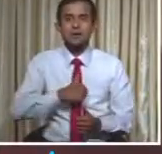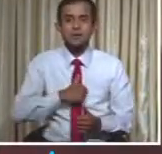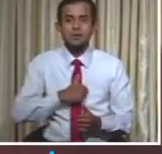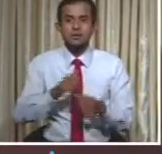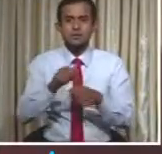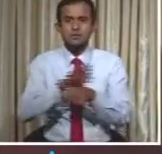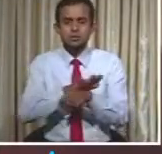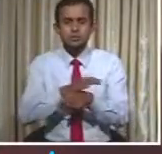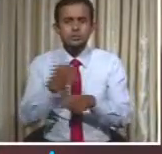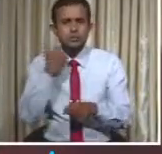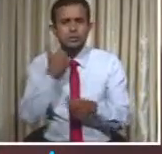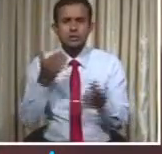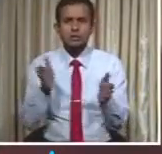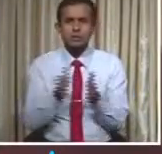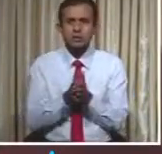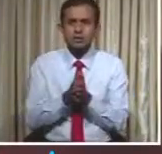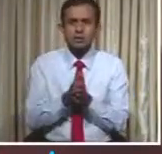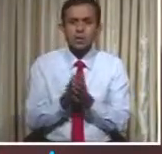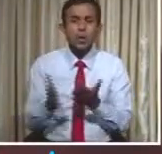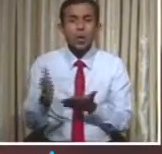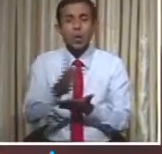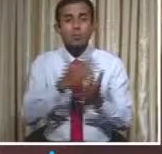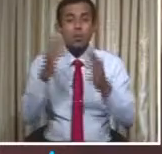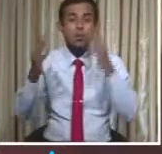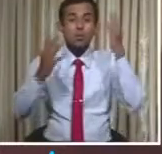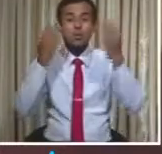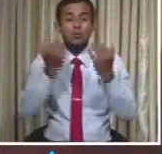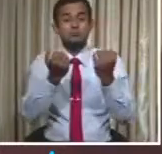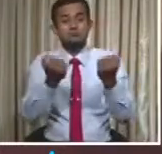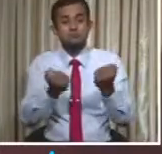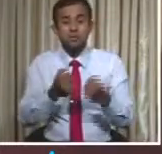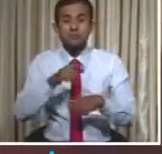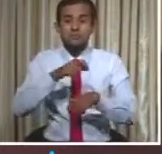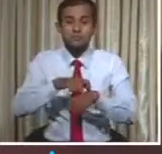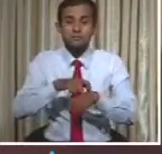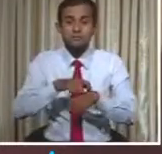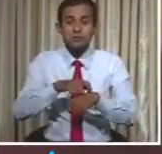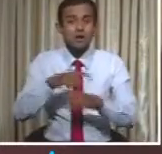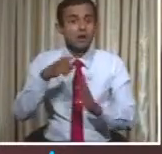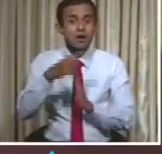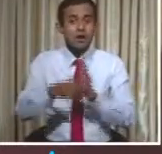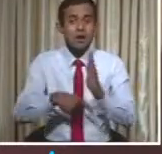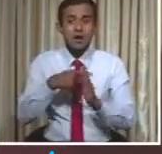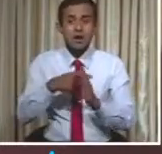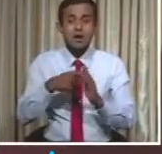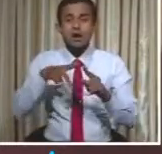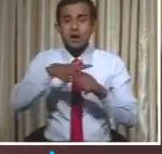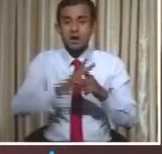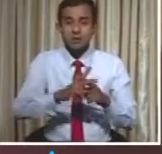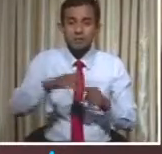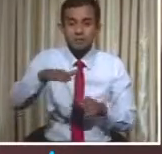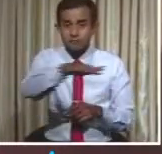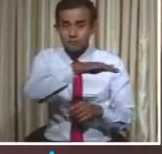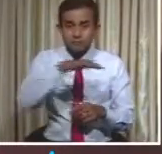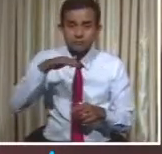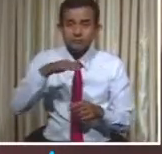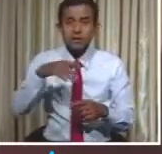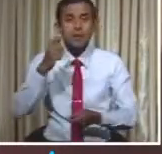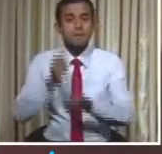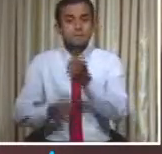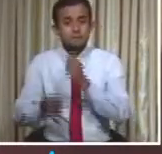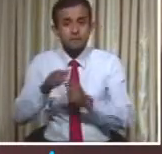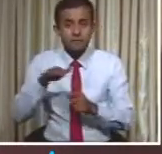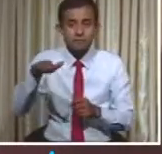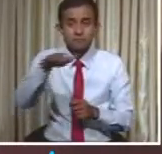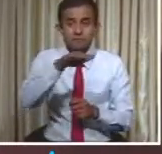කොරෝනා ව්‍යසනයත් එක්ක සමස්ත ලෝකයක් අභියෝගයකට ලක් වෙලා තියෙනවා. ඒක ලංකාවෙත් කර්මාන්ත ශේෂයටත් වෙළඳ